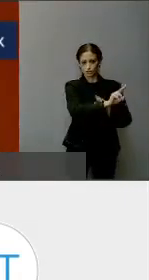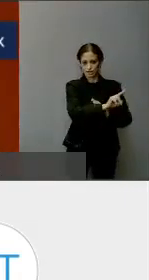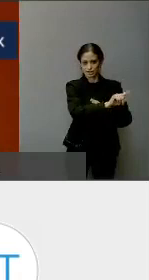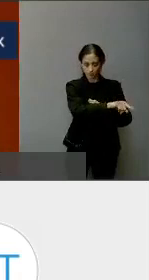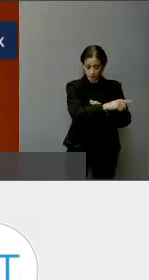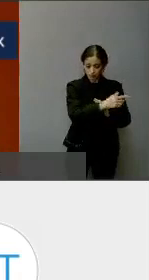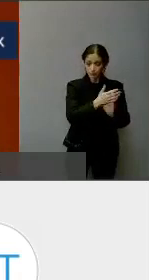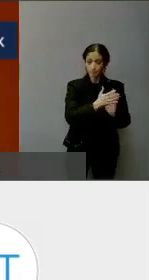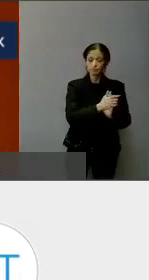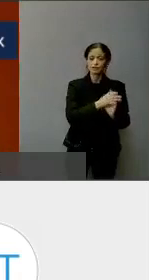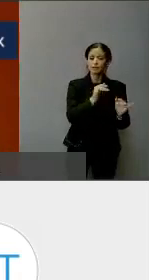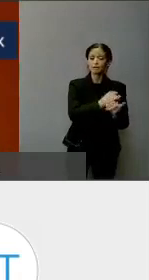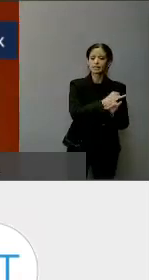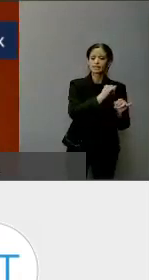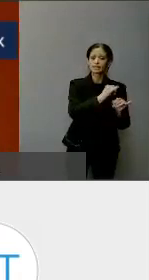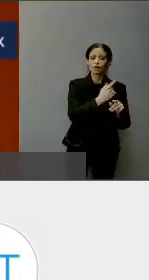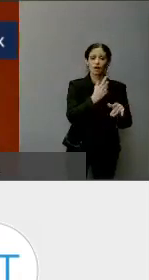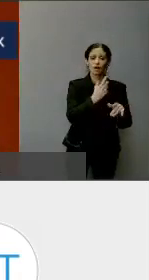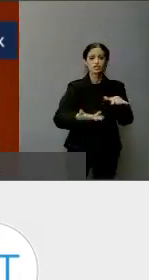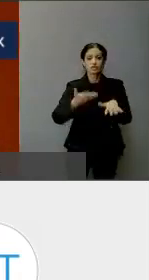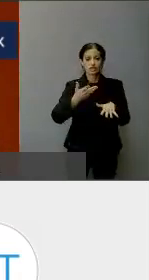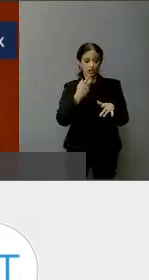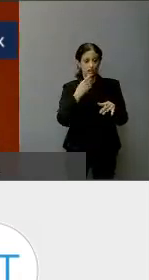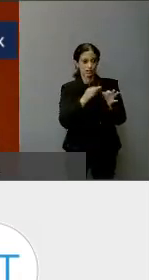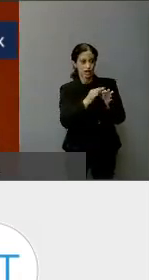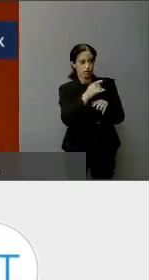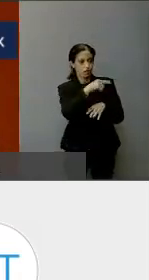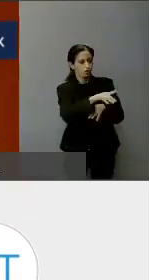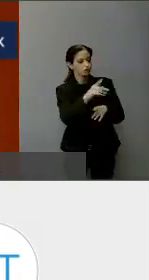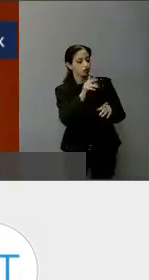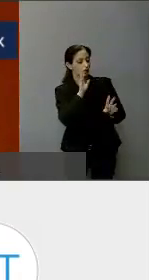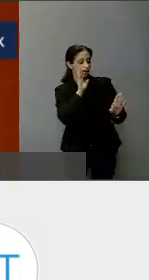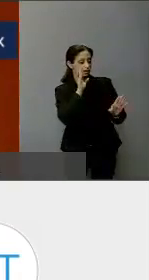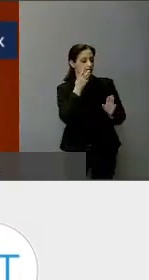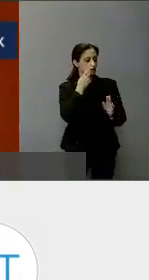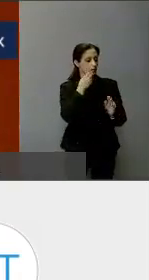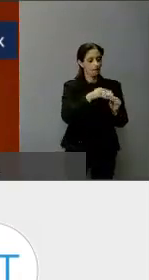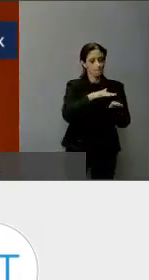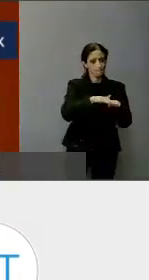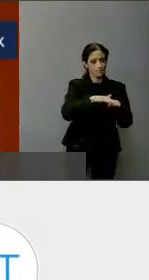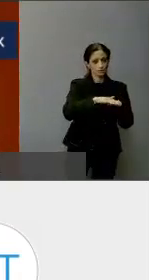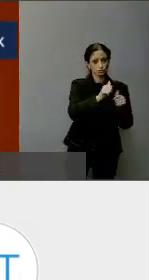particolari della sopraintendenza nel metodo e nella forma